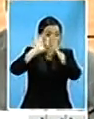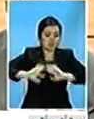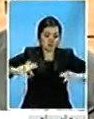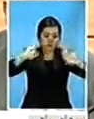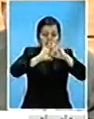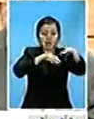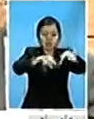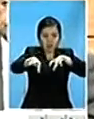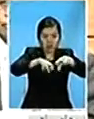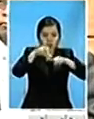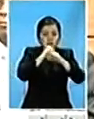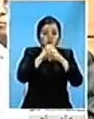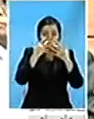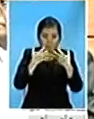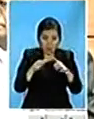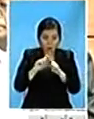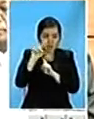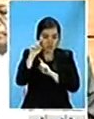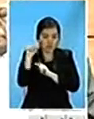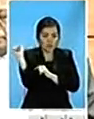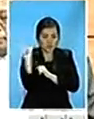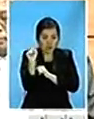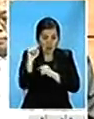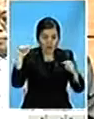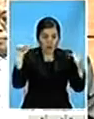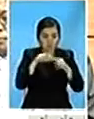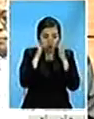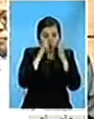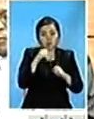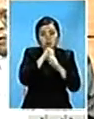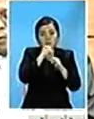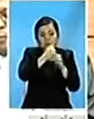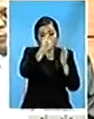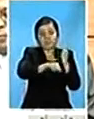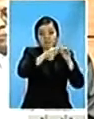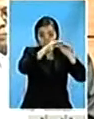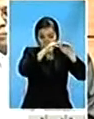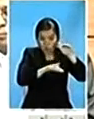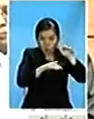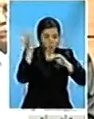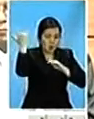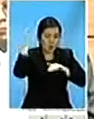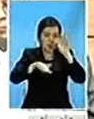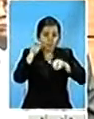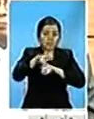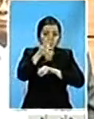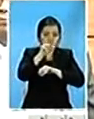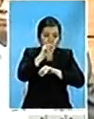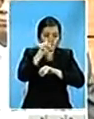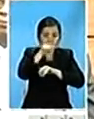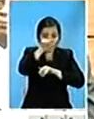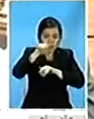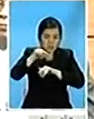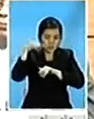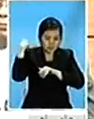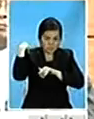ไปแล้วส่วนหนึ่งก็คือการปรับลดภาษีนิติบุคคลที่เดิมทีอยู่ในระดับ 30% รัฐบาลได้ปรับลดลงมาเมื่อต้น